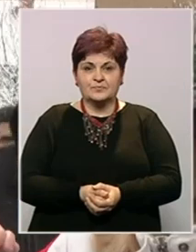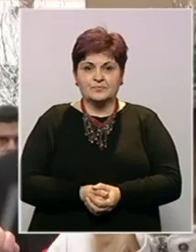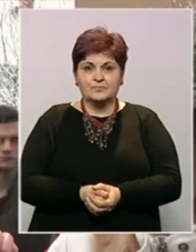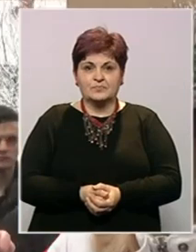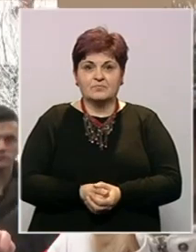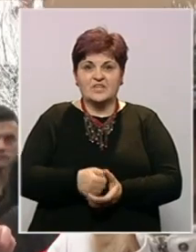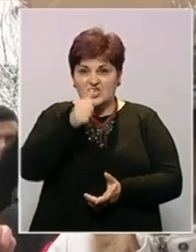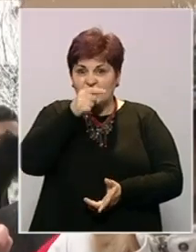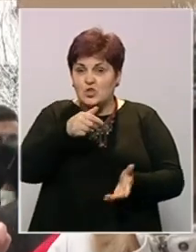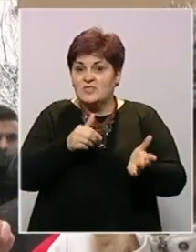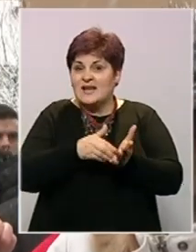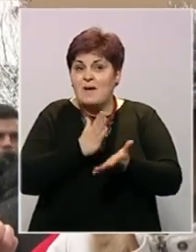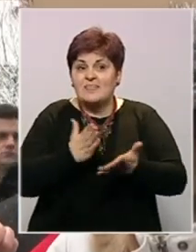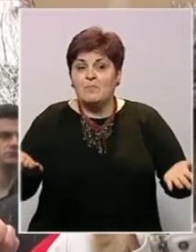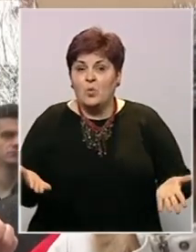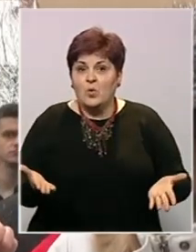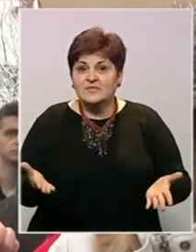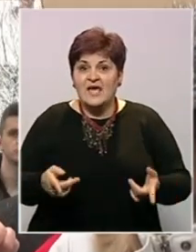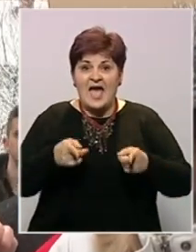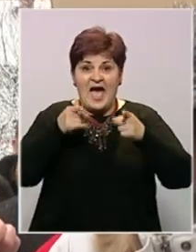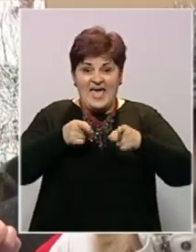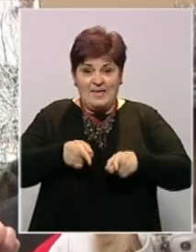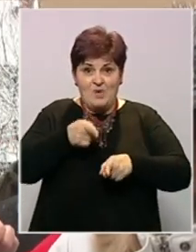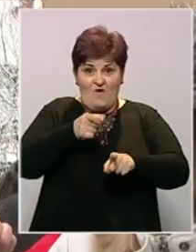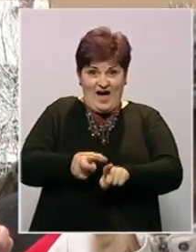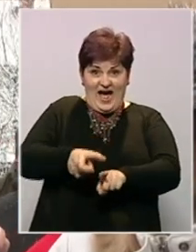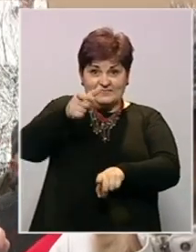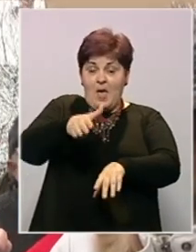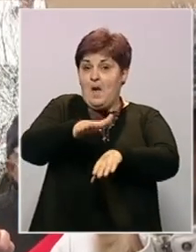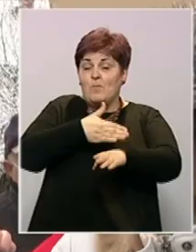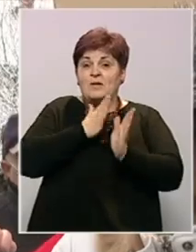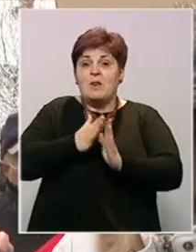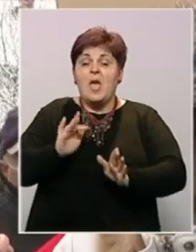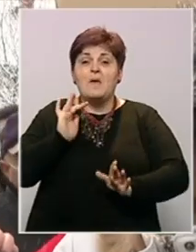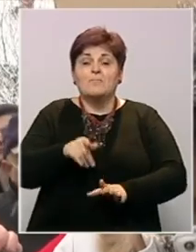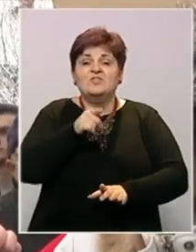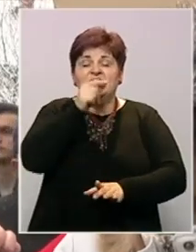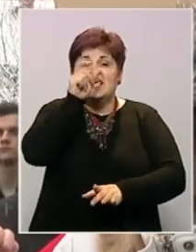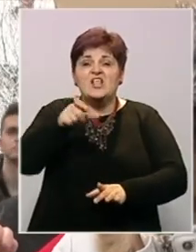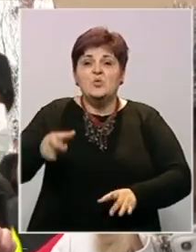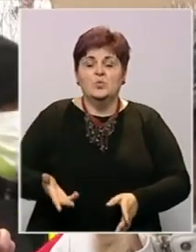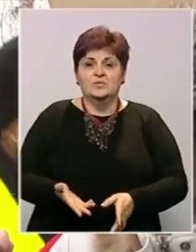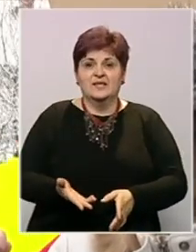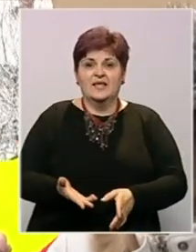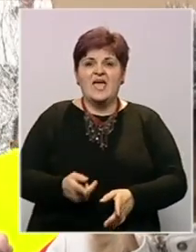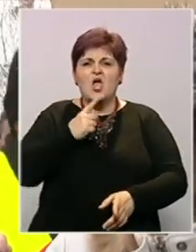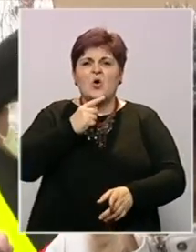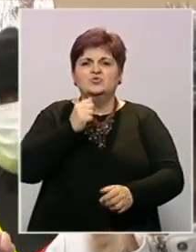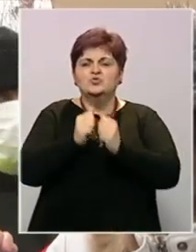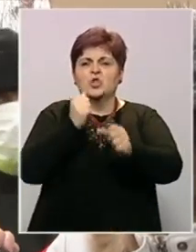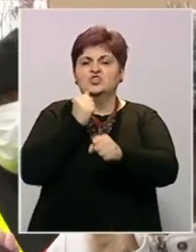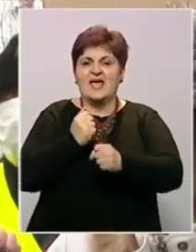Šta to treba da se desi da bi neko, da bi ova ovdje ustanova pokrenula postupak protiv tih ljudi koji su ta zlodjela